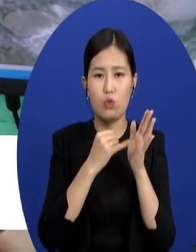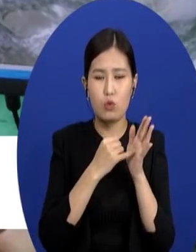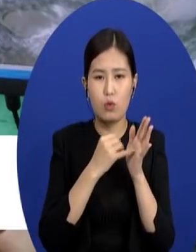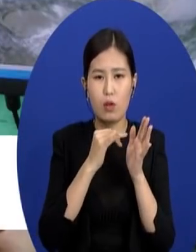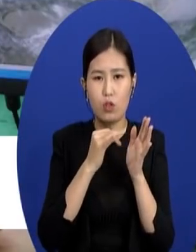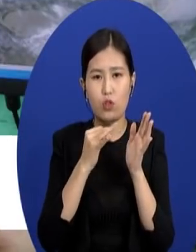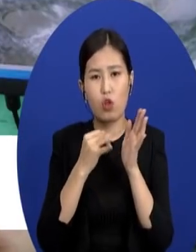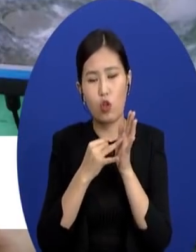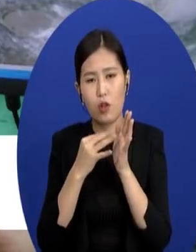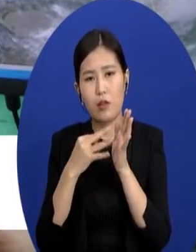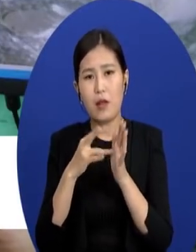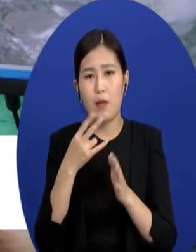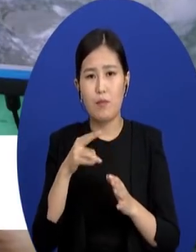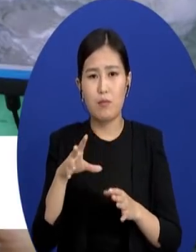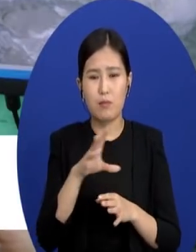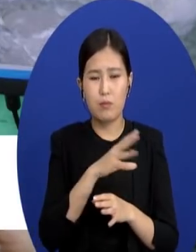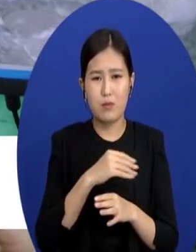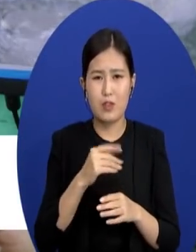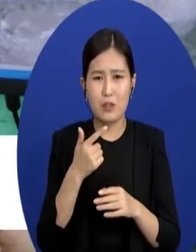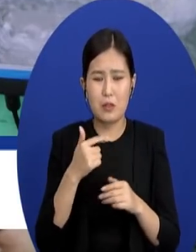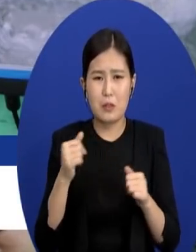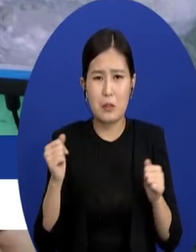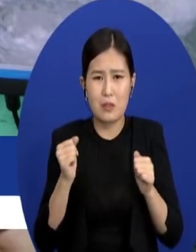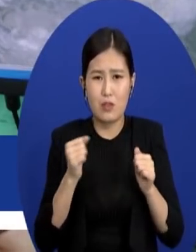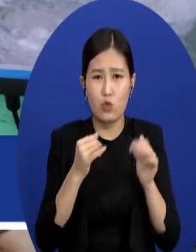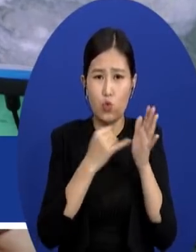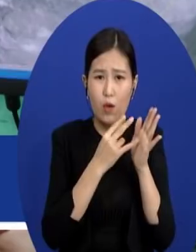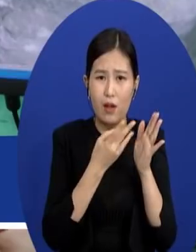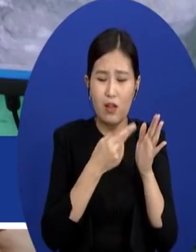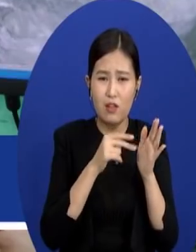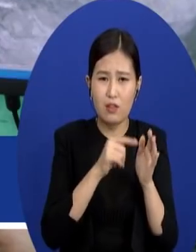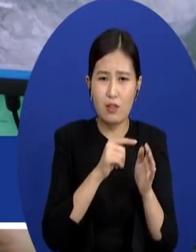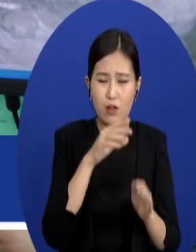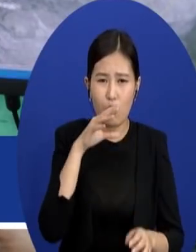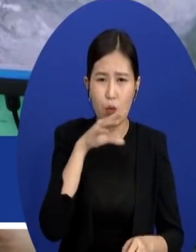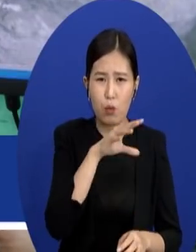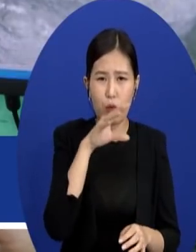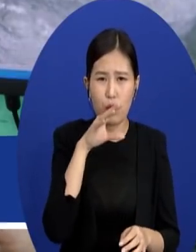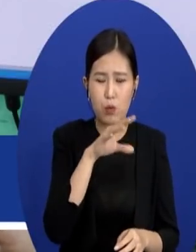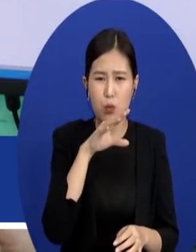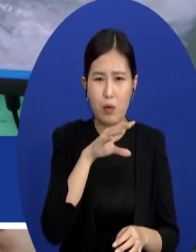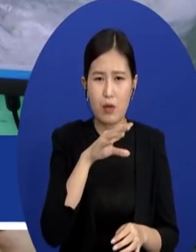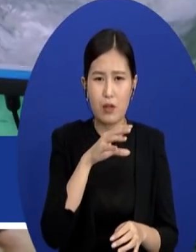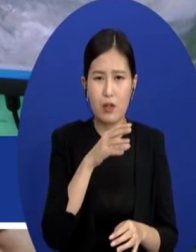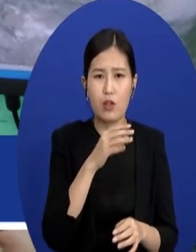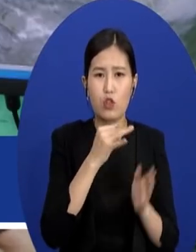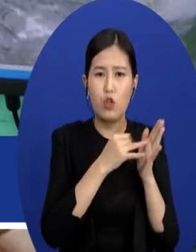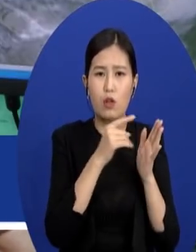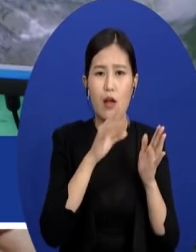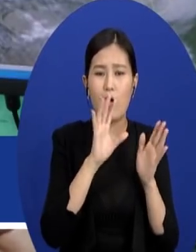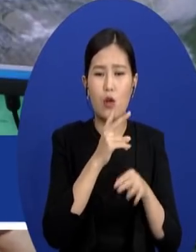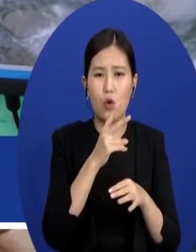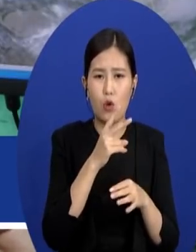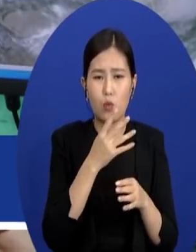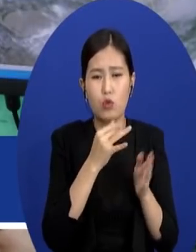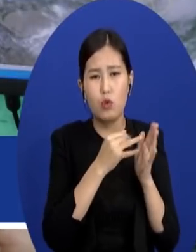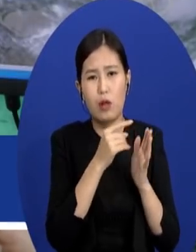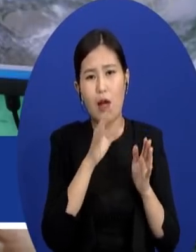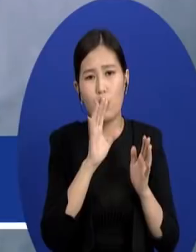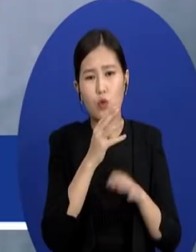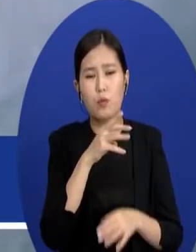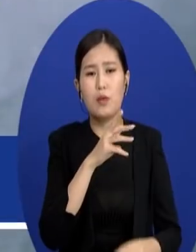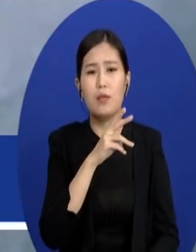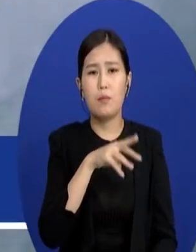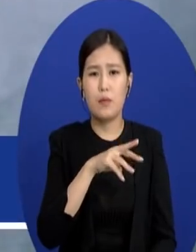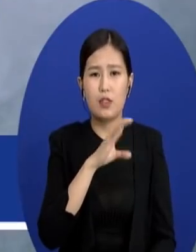байна. За энэ өдрүүдэд бол 6-ны өдөр ялангуяа салхи 1.7-12 м/с төрзөр 14 м/с хүрэх юм төлөвтэй бол